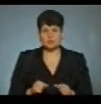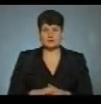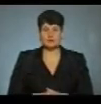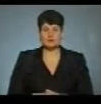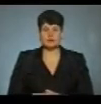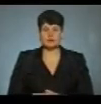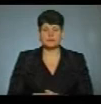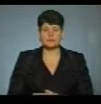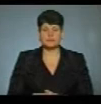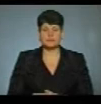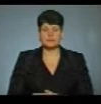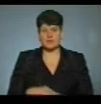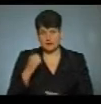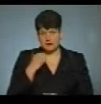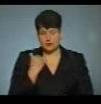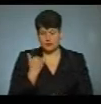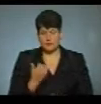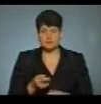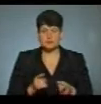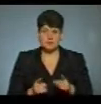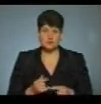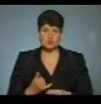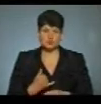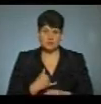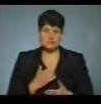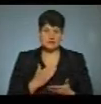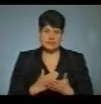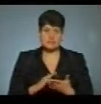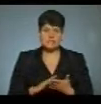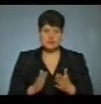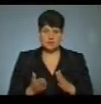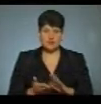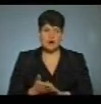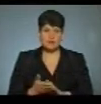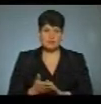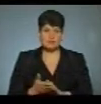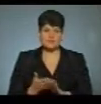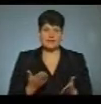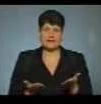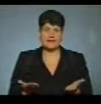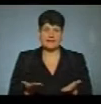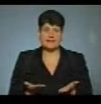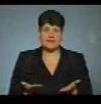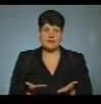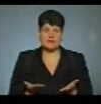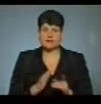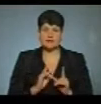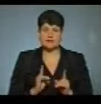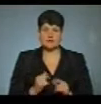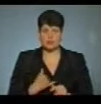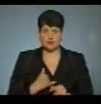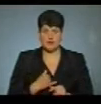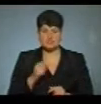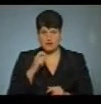прокоментувати. Ну, в принципі... Дякую вам. Дійсно, в нас є ситуація, яка, скажімо так, не тільки в нас, а в